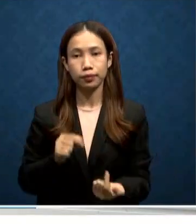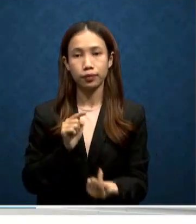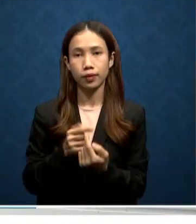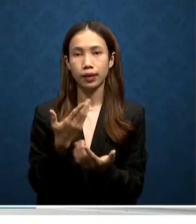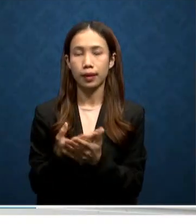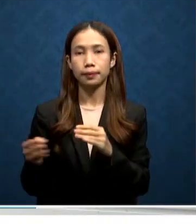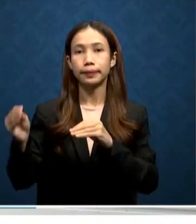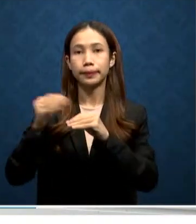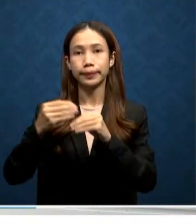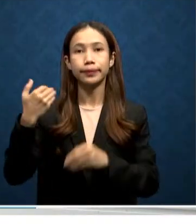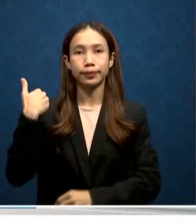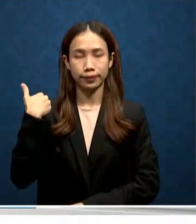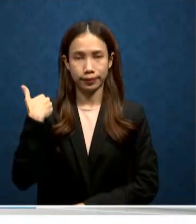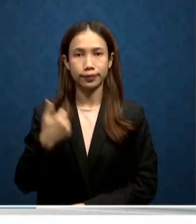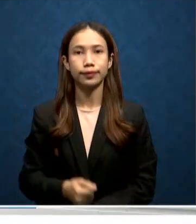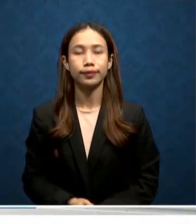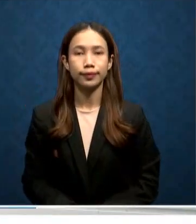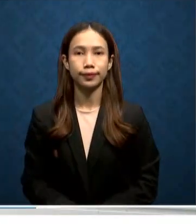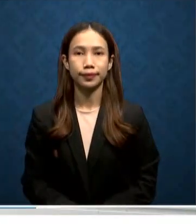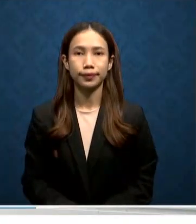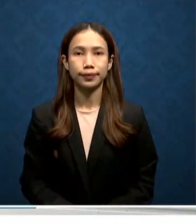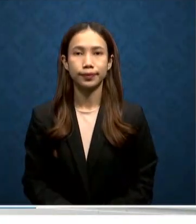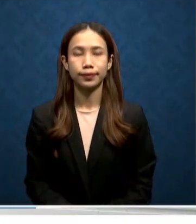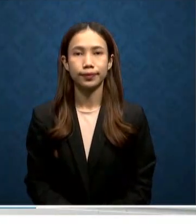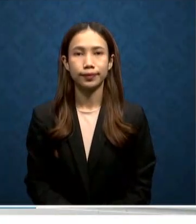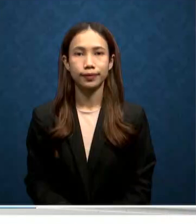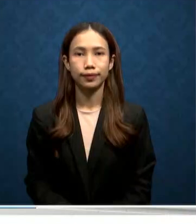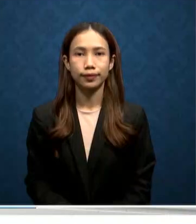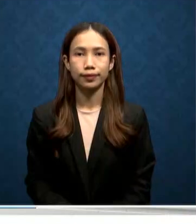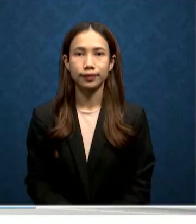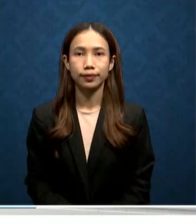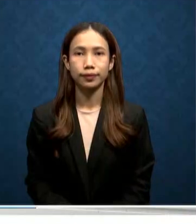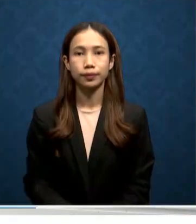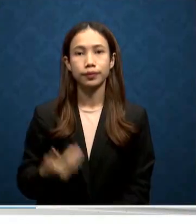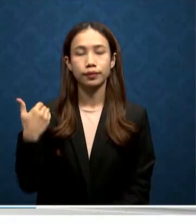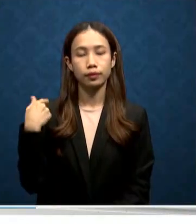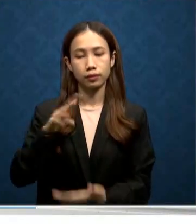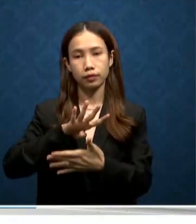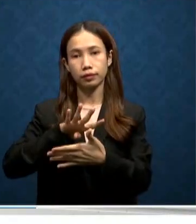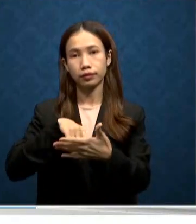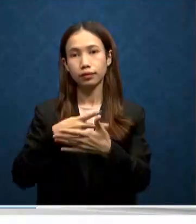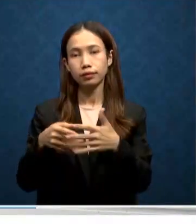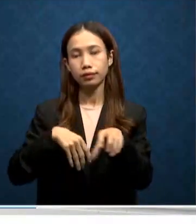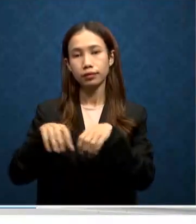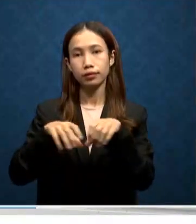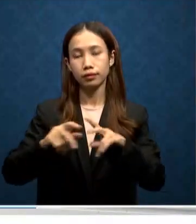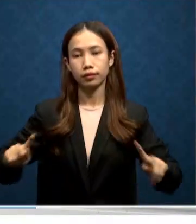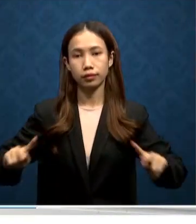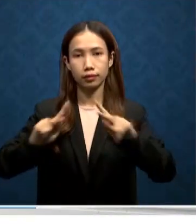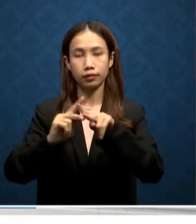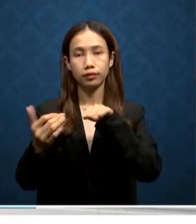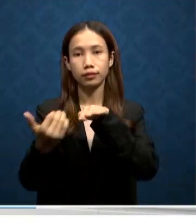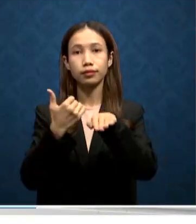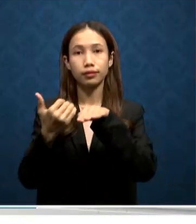จำนวนมากนอกจากนั้นนะครับก็มีนโยบายของท่านรัฐมนตรีว่าการกระทรวงคมนาคมในกรมมการ